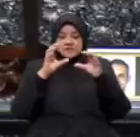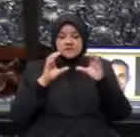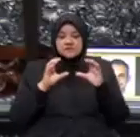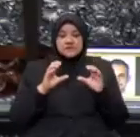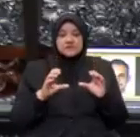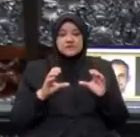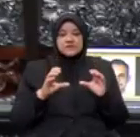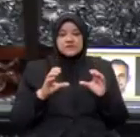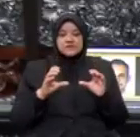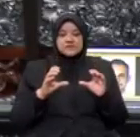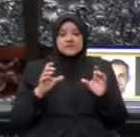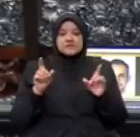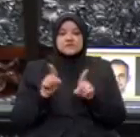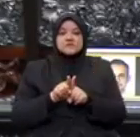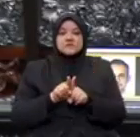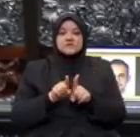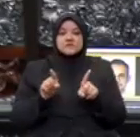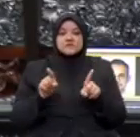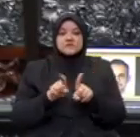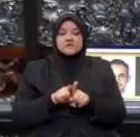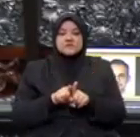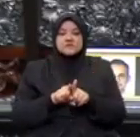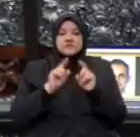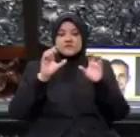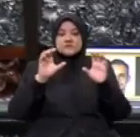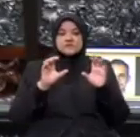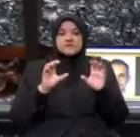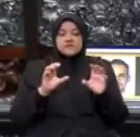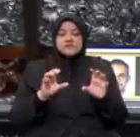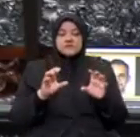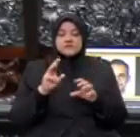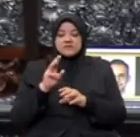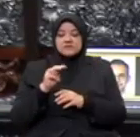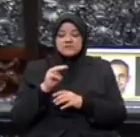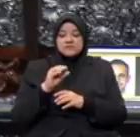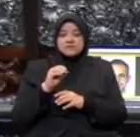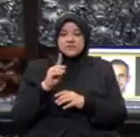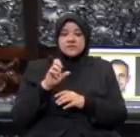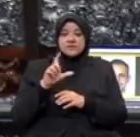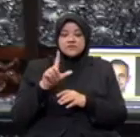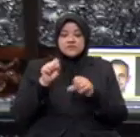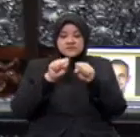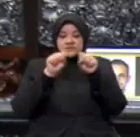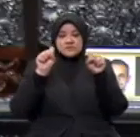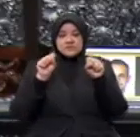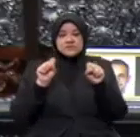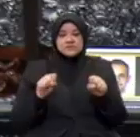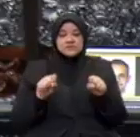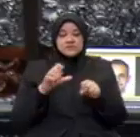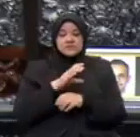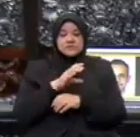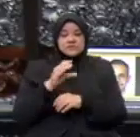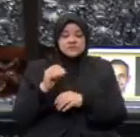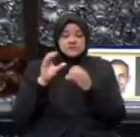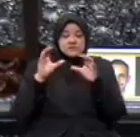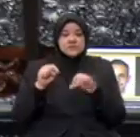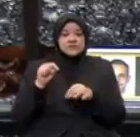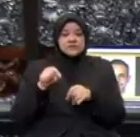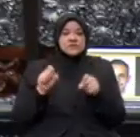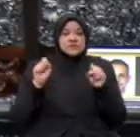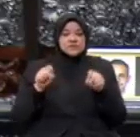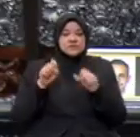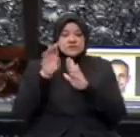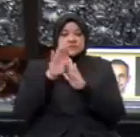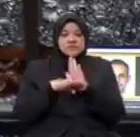kaedah seperti kaedah modular system, dan modular system ini